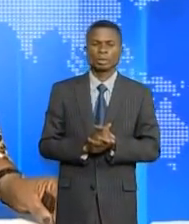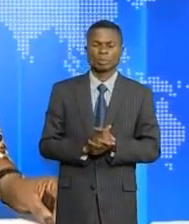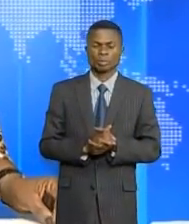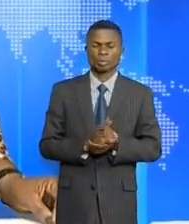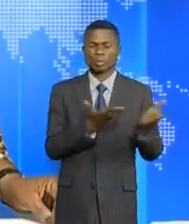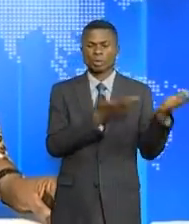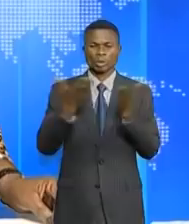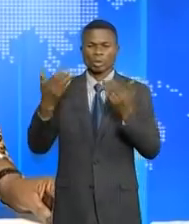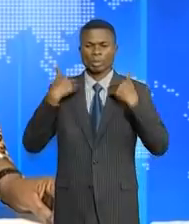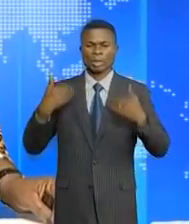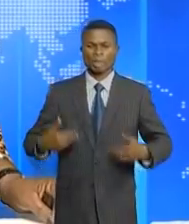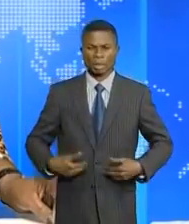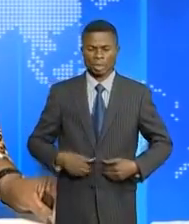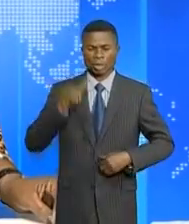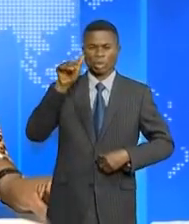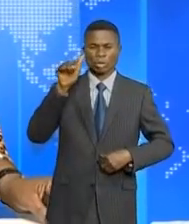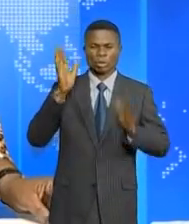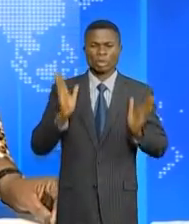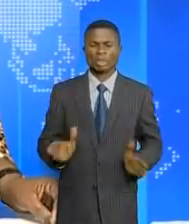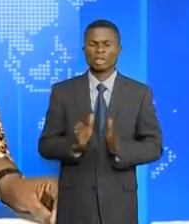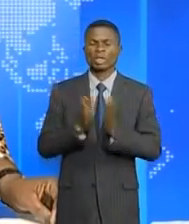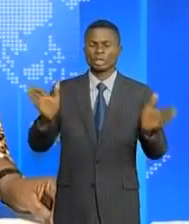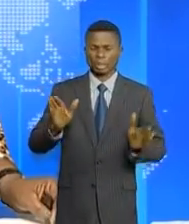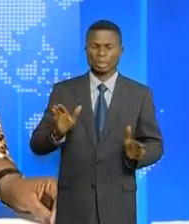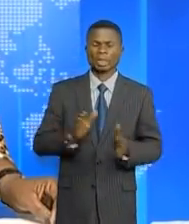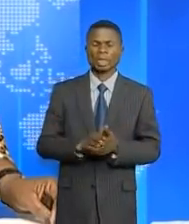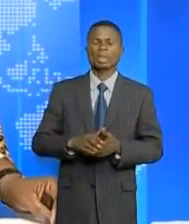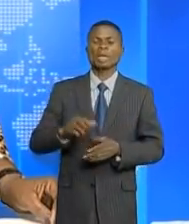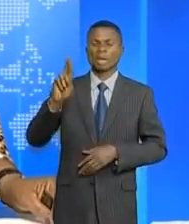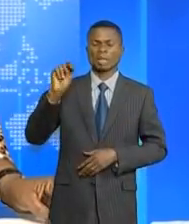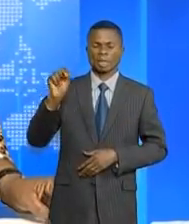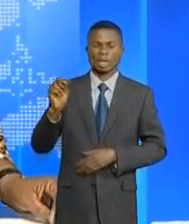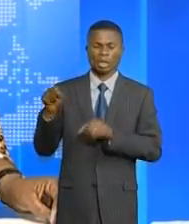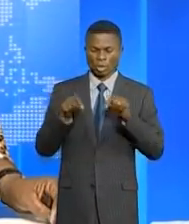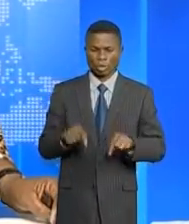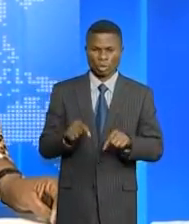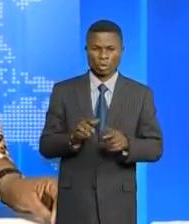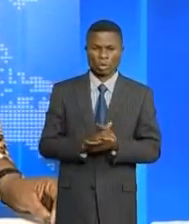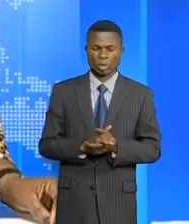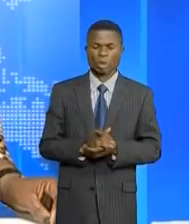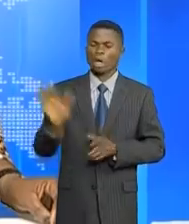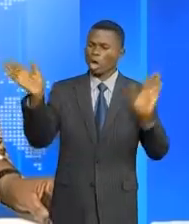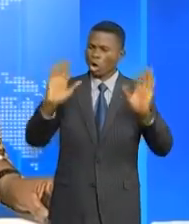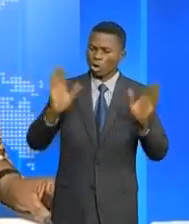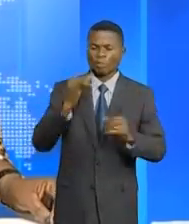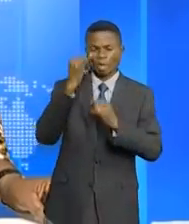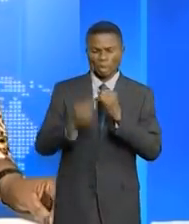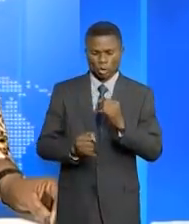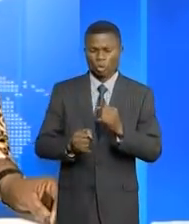du corps du directeur général Ernest Kabila Ilunga a eu lieu. Il a eu droit aux hommages des